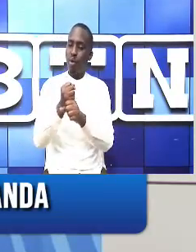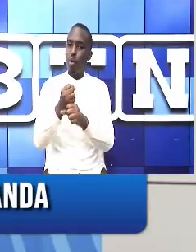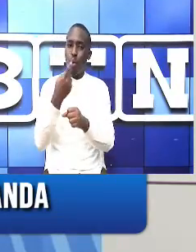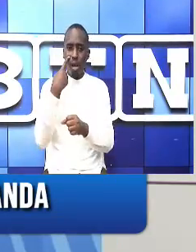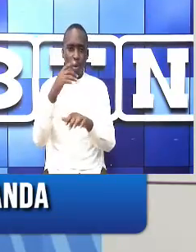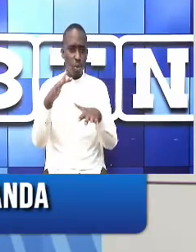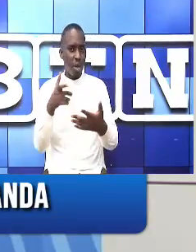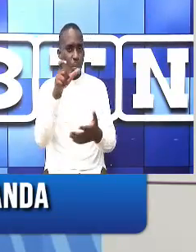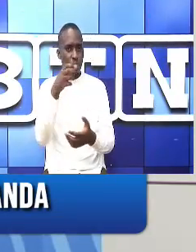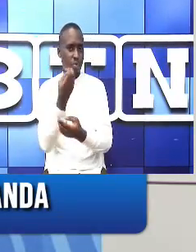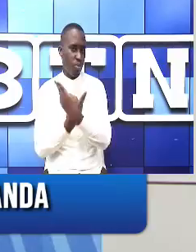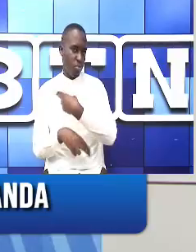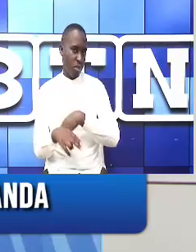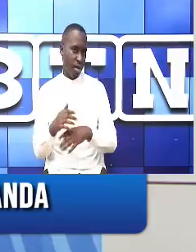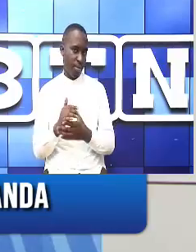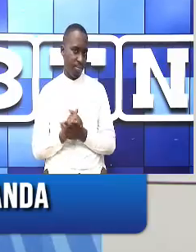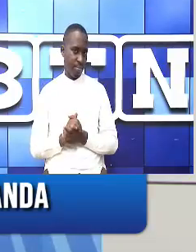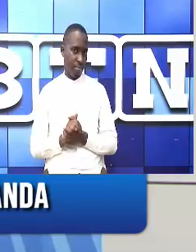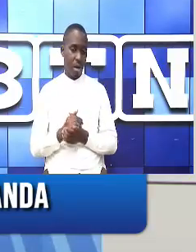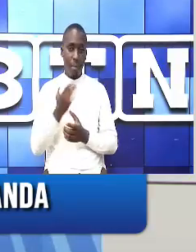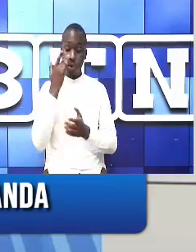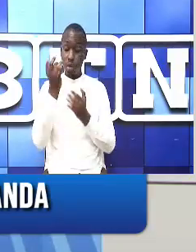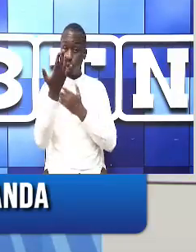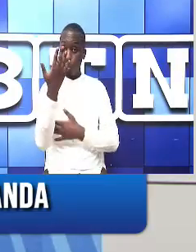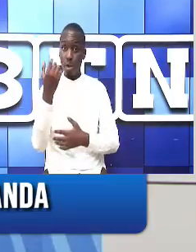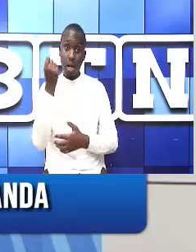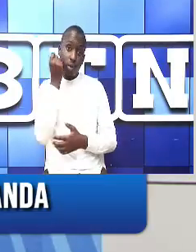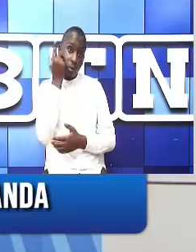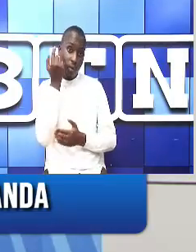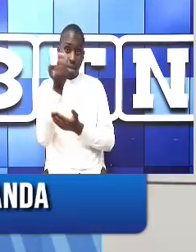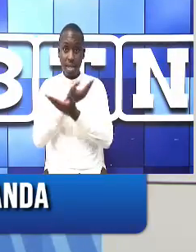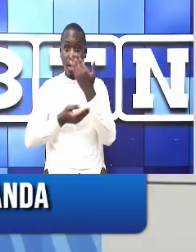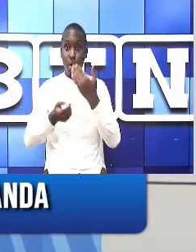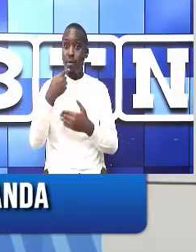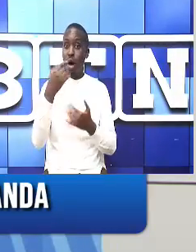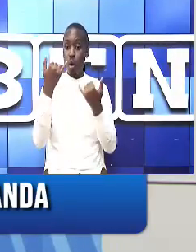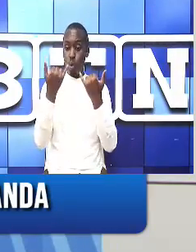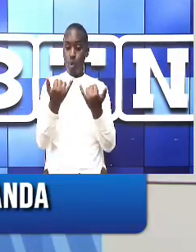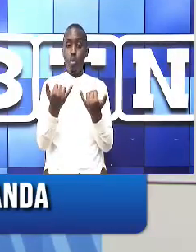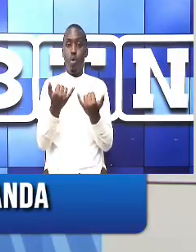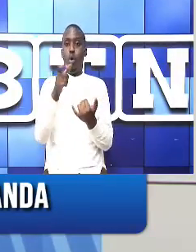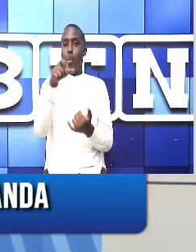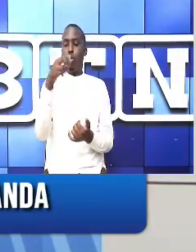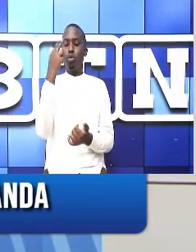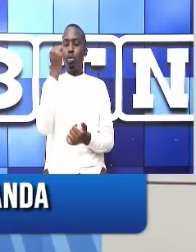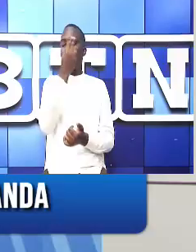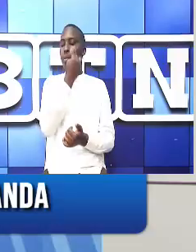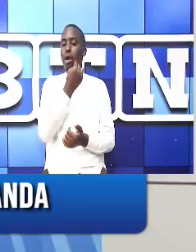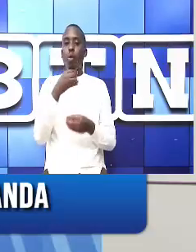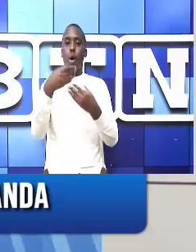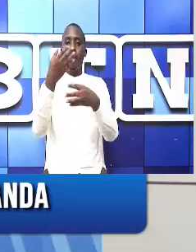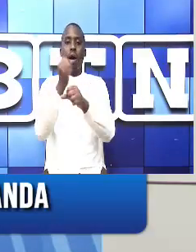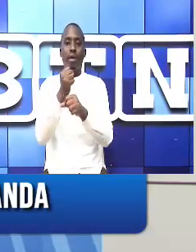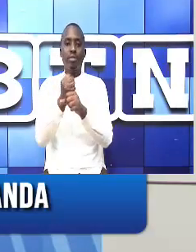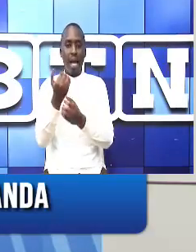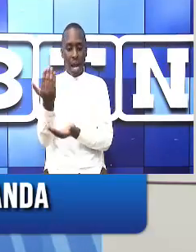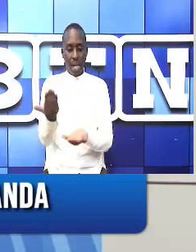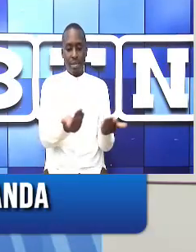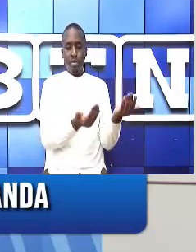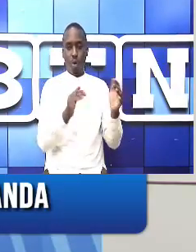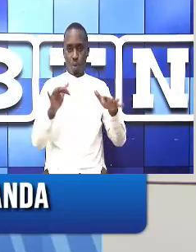ufite ubumuga mu gitondo nibwo nari ndimo numva ikiganiro bavuga ati sego umuntu utabona wamuha akazi karese gushye